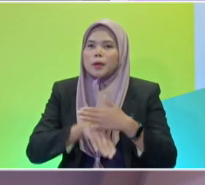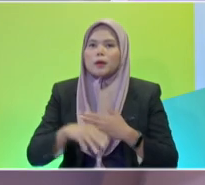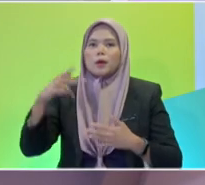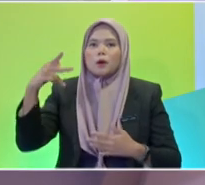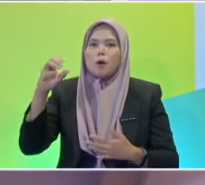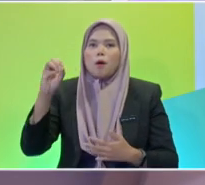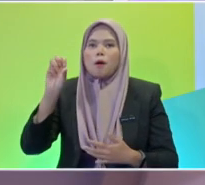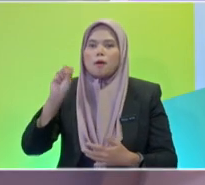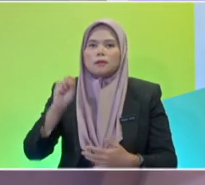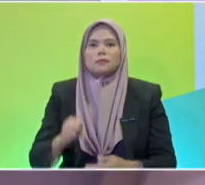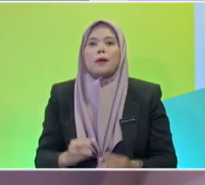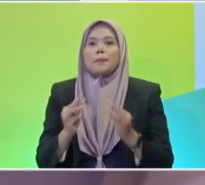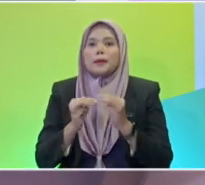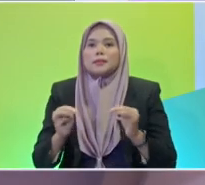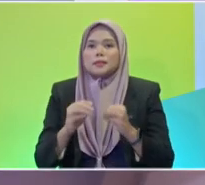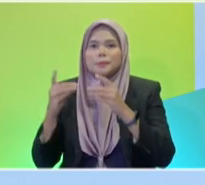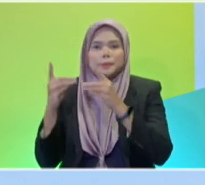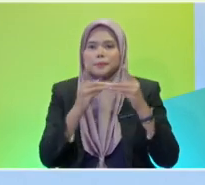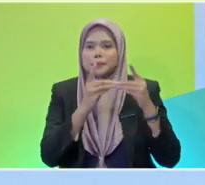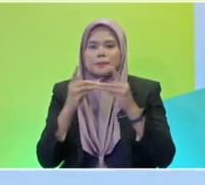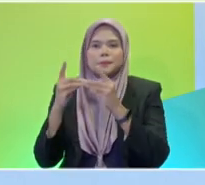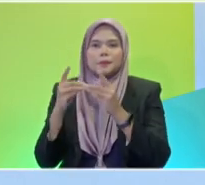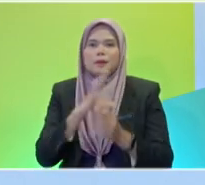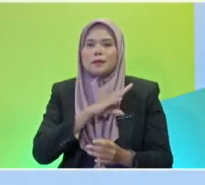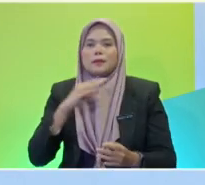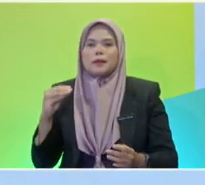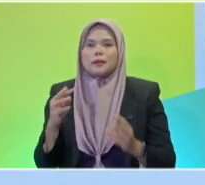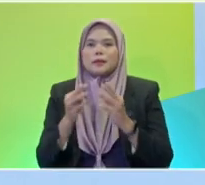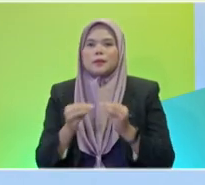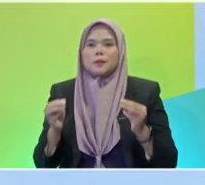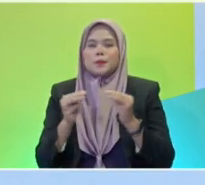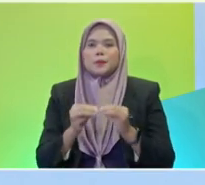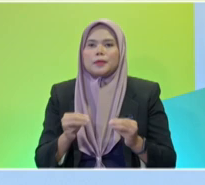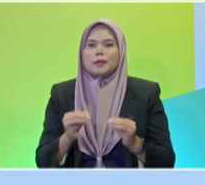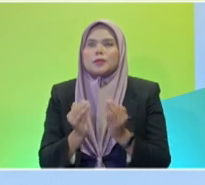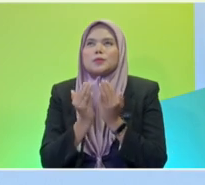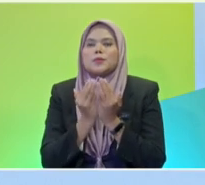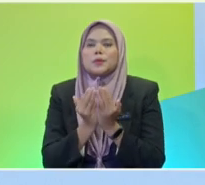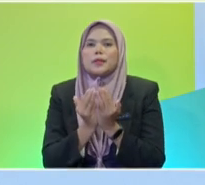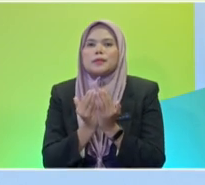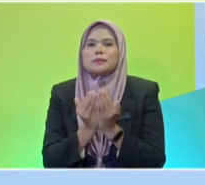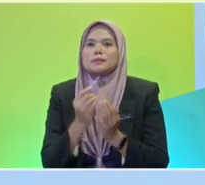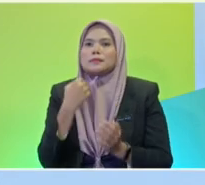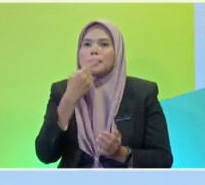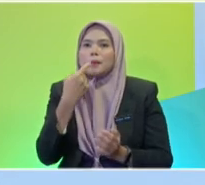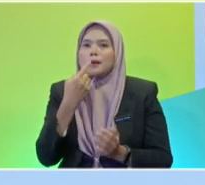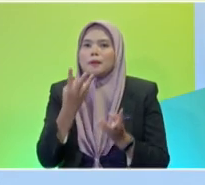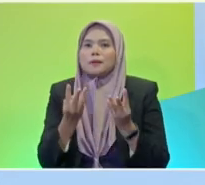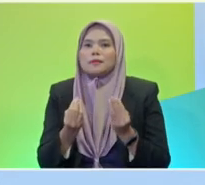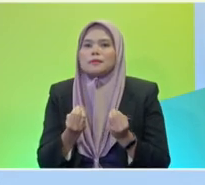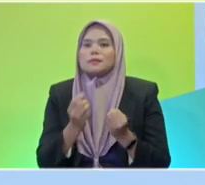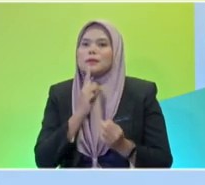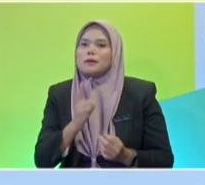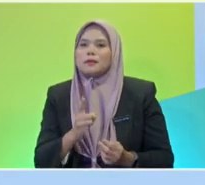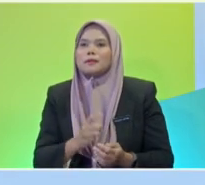ulang tahun kelahiran dan kenduri ke syukuran Ya siapa ya sama